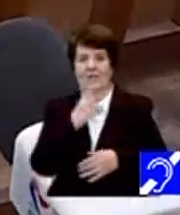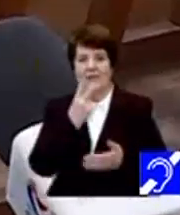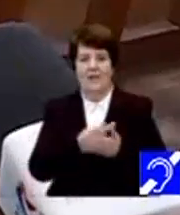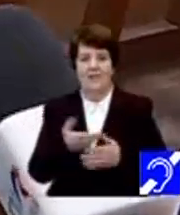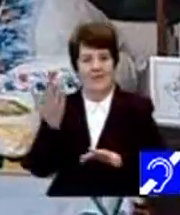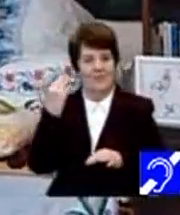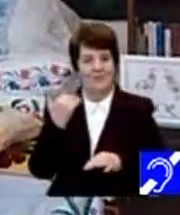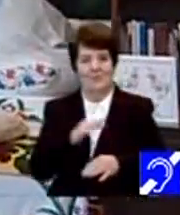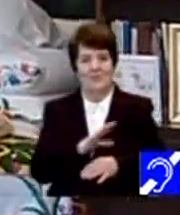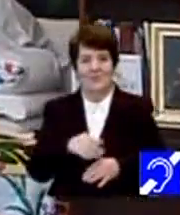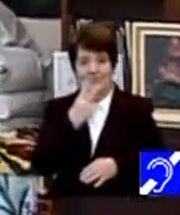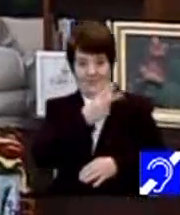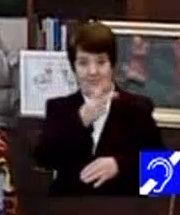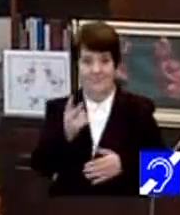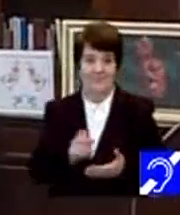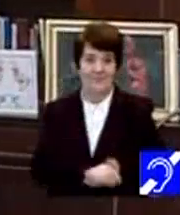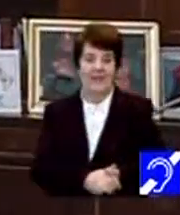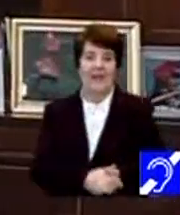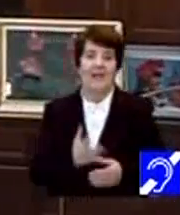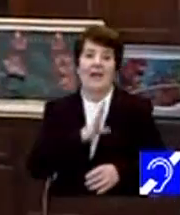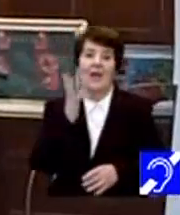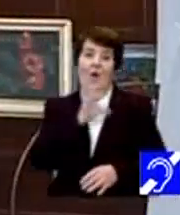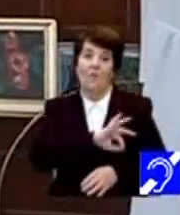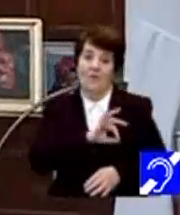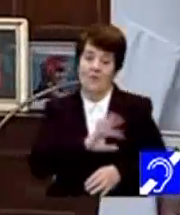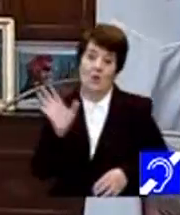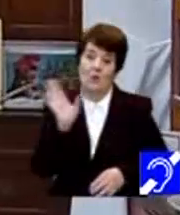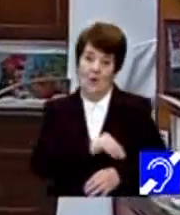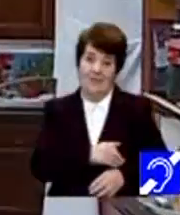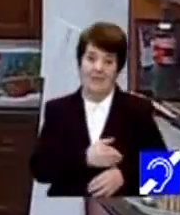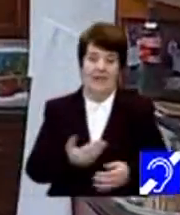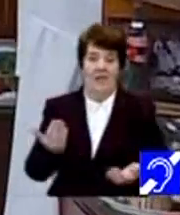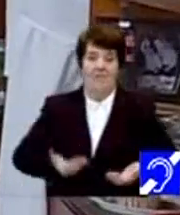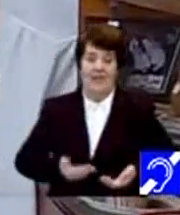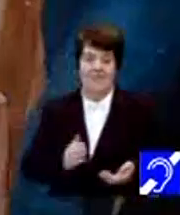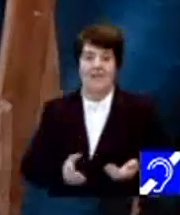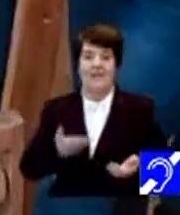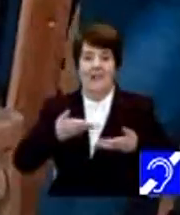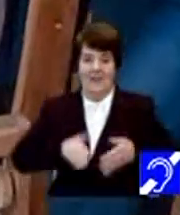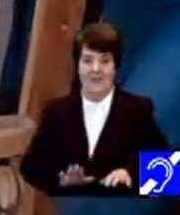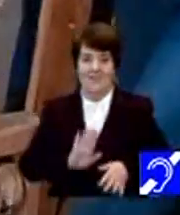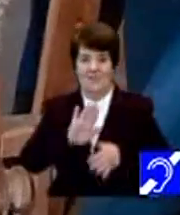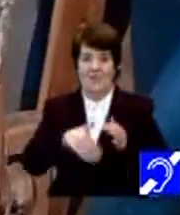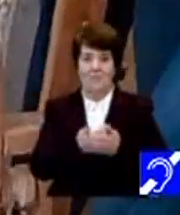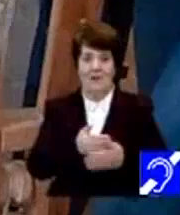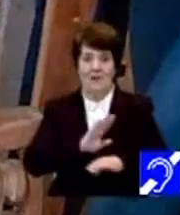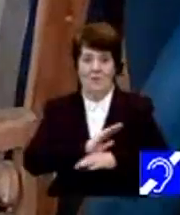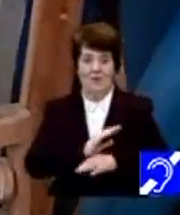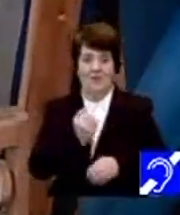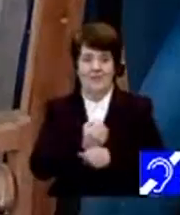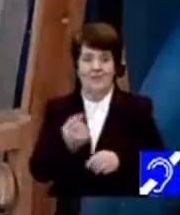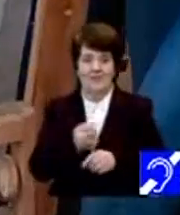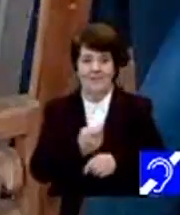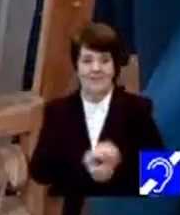cuva. Atunci așa se numeau. Obiectele țesute erau folosite toată viața, de la naștere până la moarte. Și la un